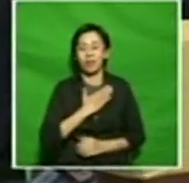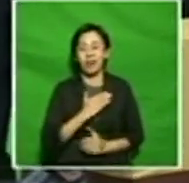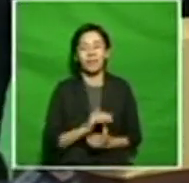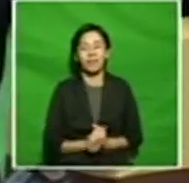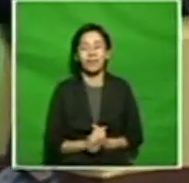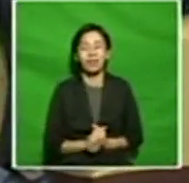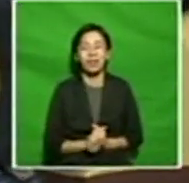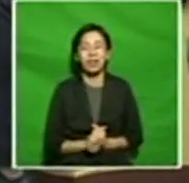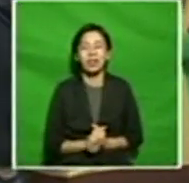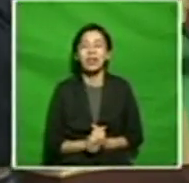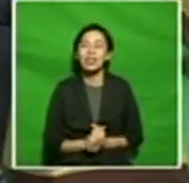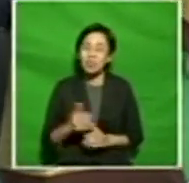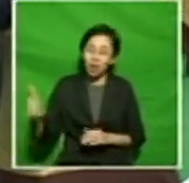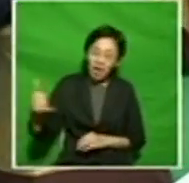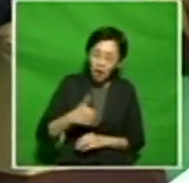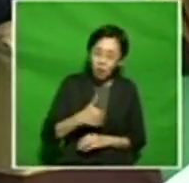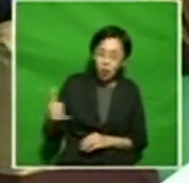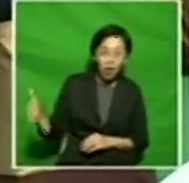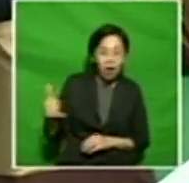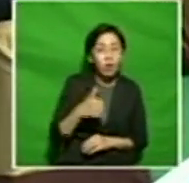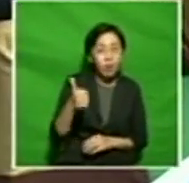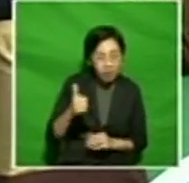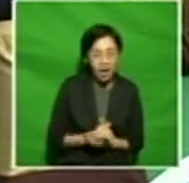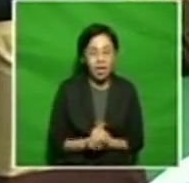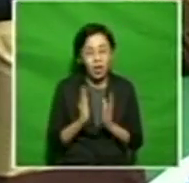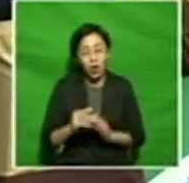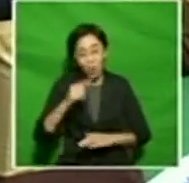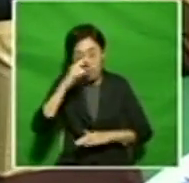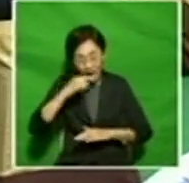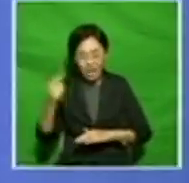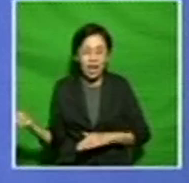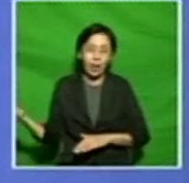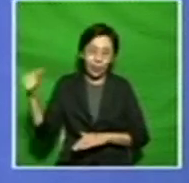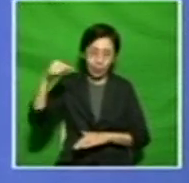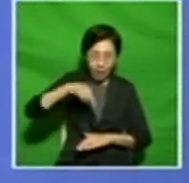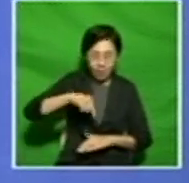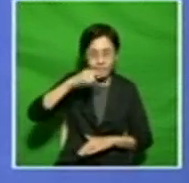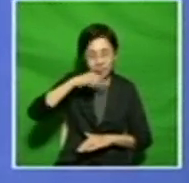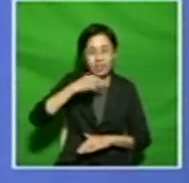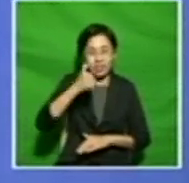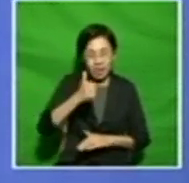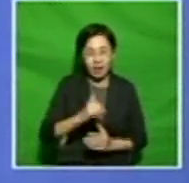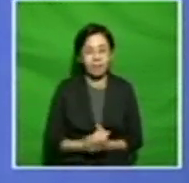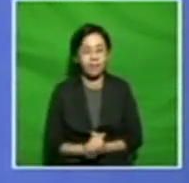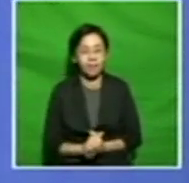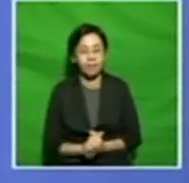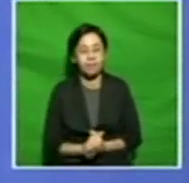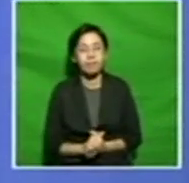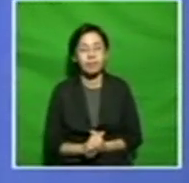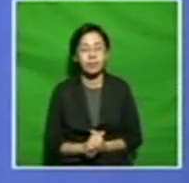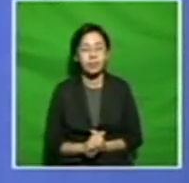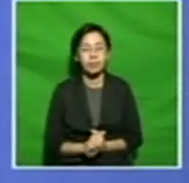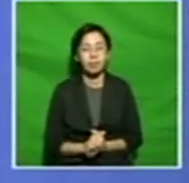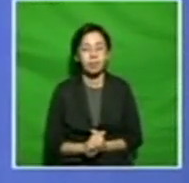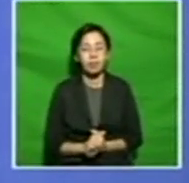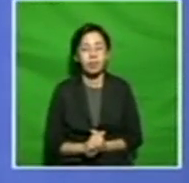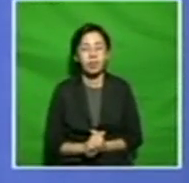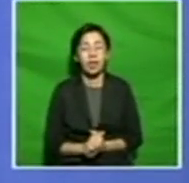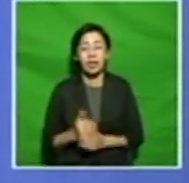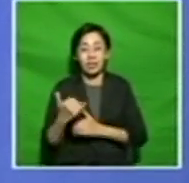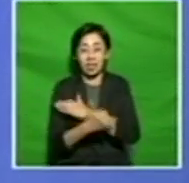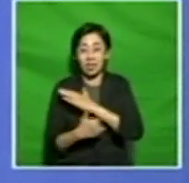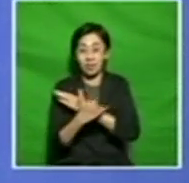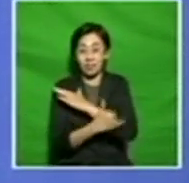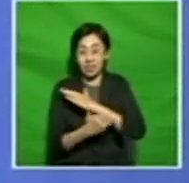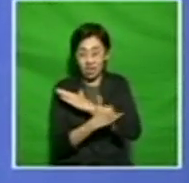ยังไม่ปิดเพราะเราว่าเปิดให้คนไทยกลับเข้ามาได้แต่ท่านก็จะเห็นว่าสำหรับชาวต่างประ